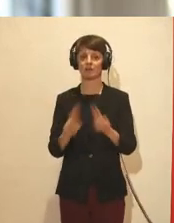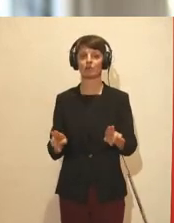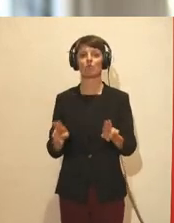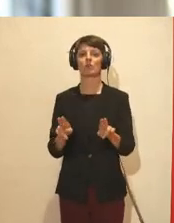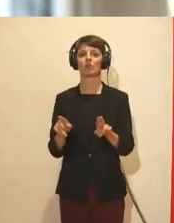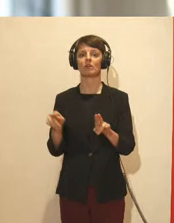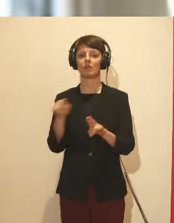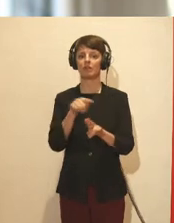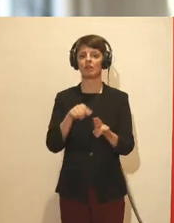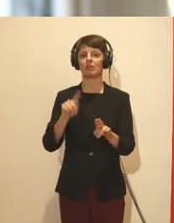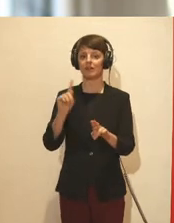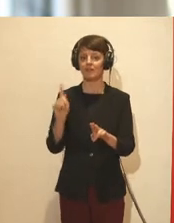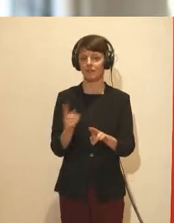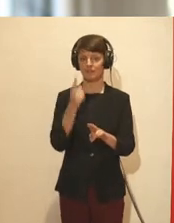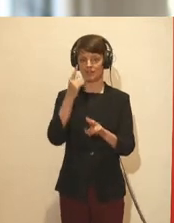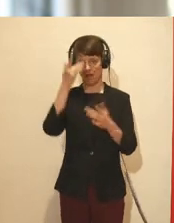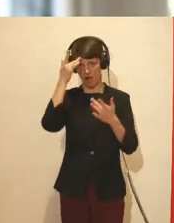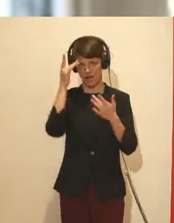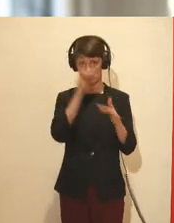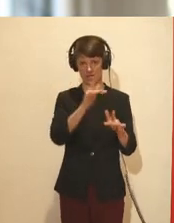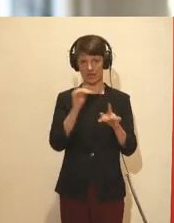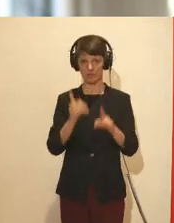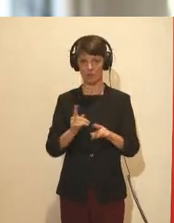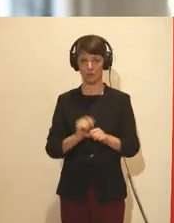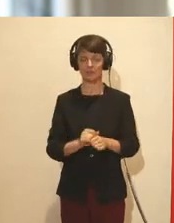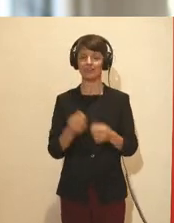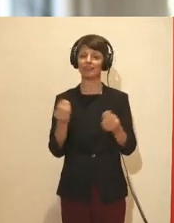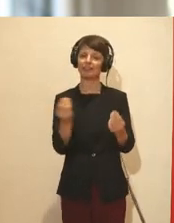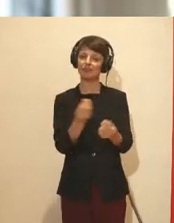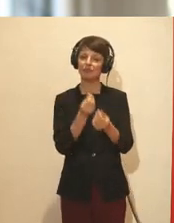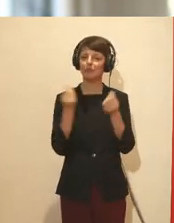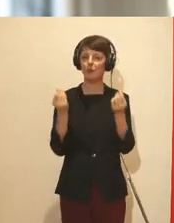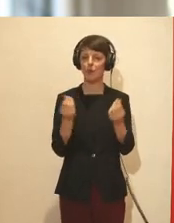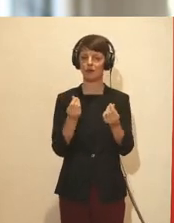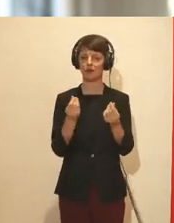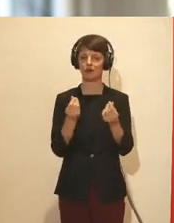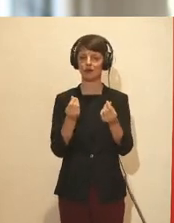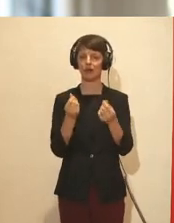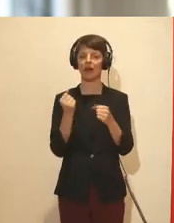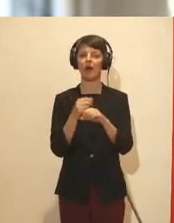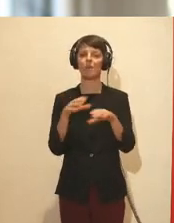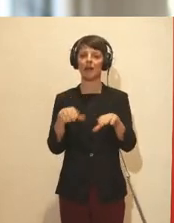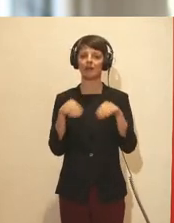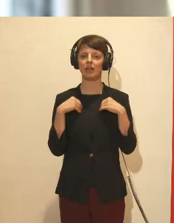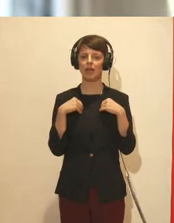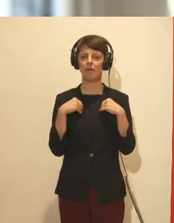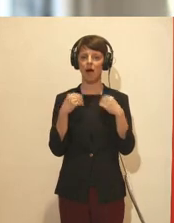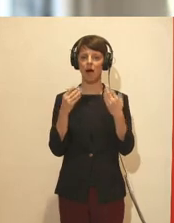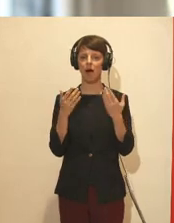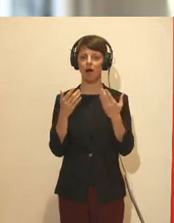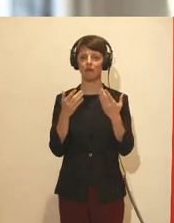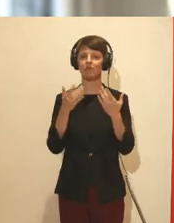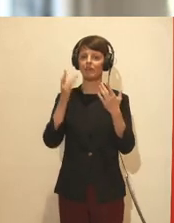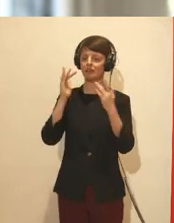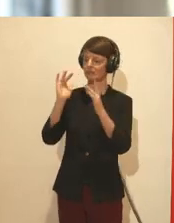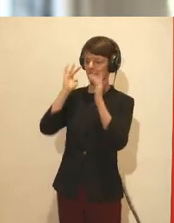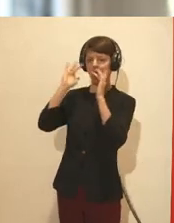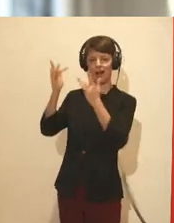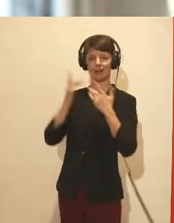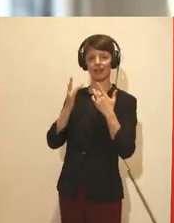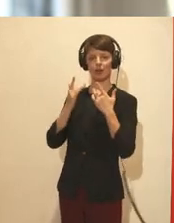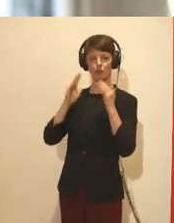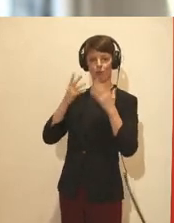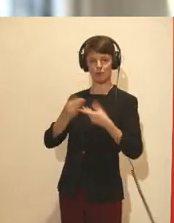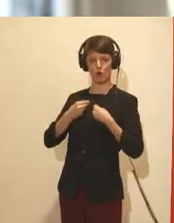erneut anerkennt diese ist gefühl dass man als arbeitnehmer aber immerhin anerkannt ist ganz egal